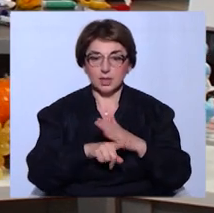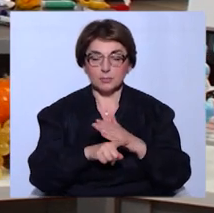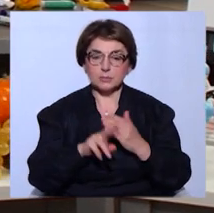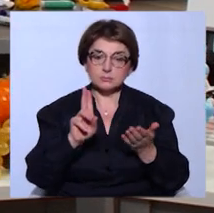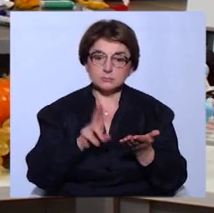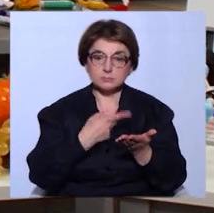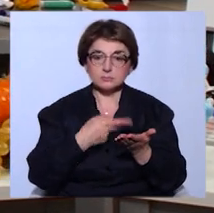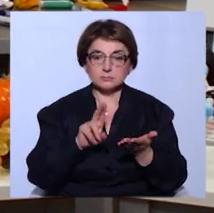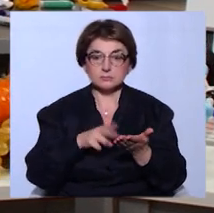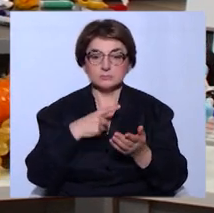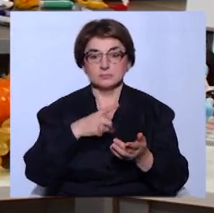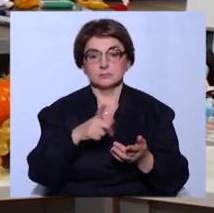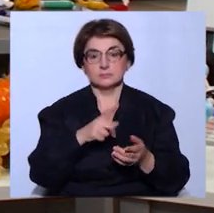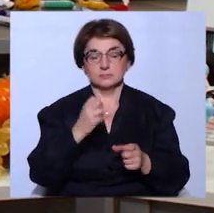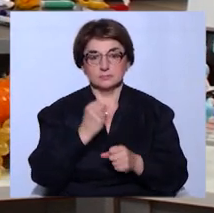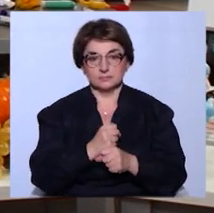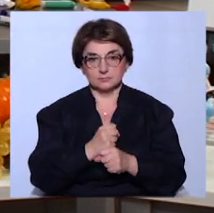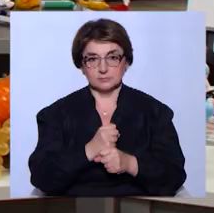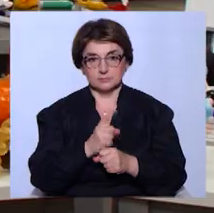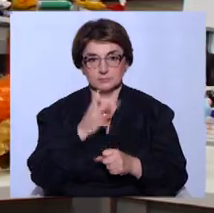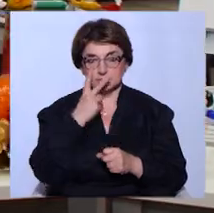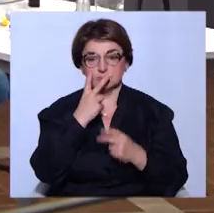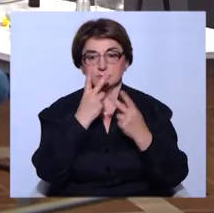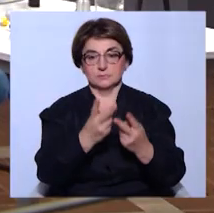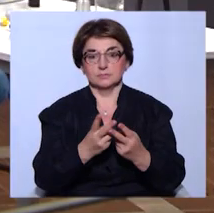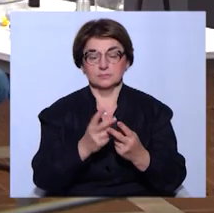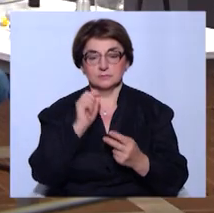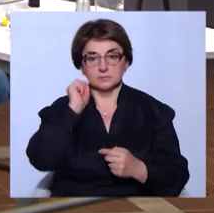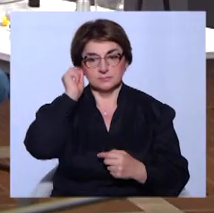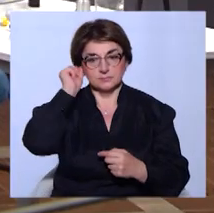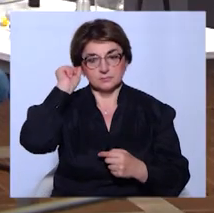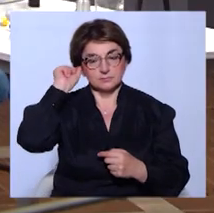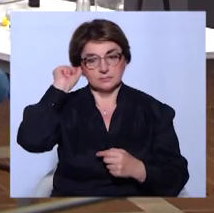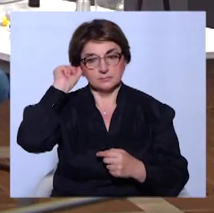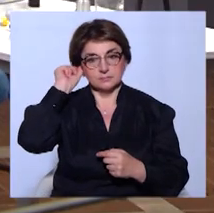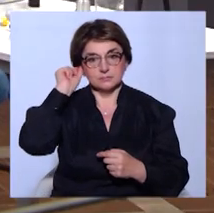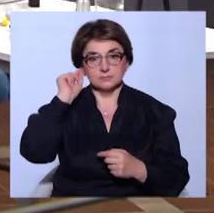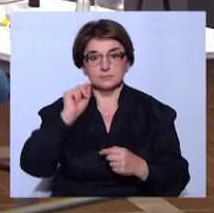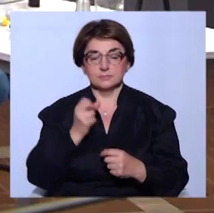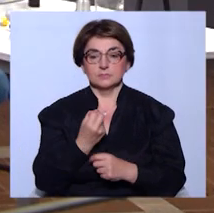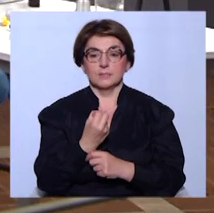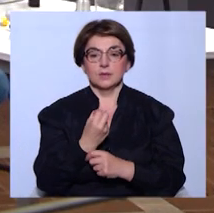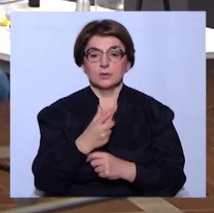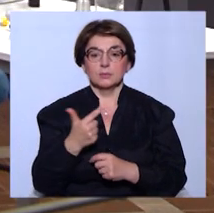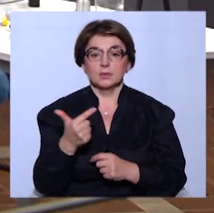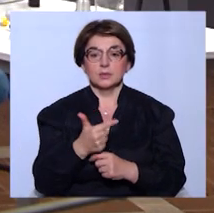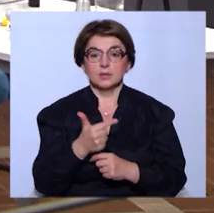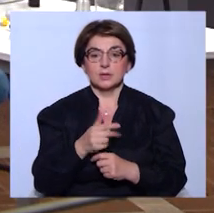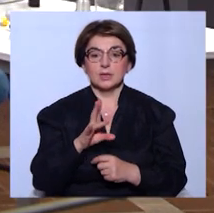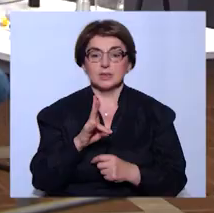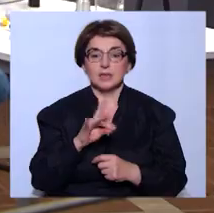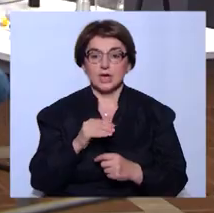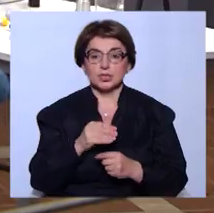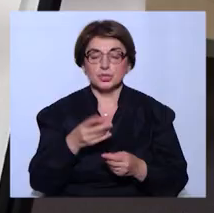გამოთვლები გავაკეთოთ მე და შენ ერთად. შევხედოთ აბა ფლიპჩარტს, სადაც მიწერია რომ 12 გრამი